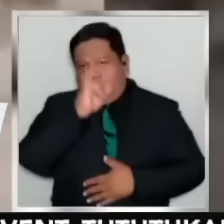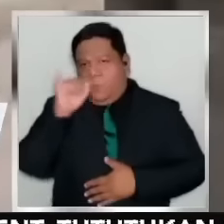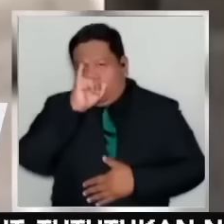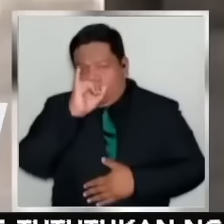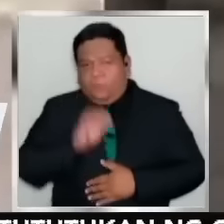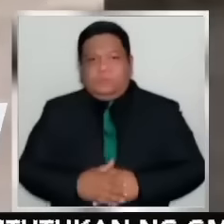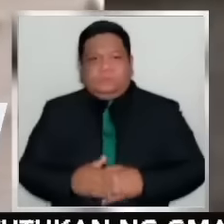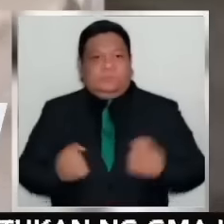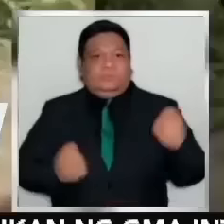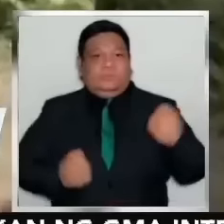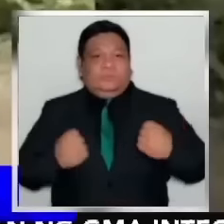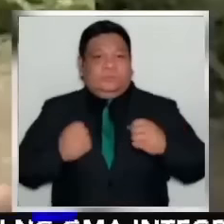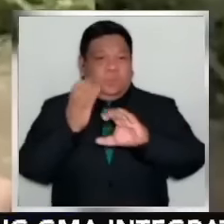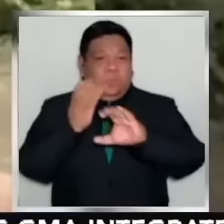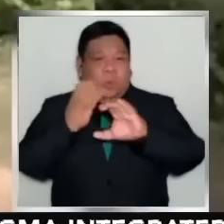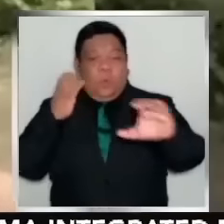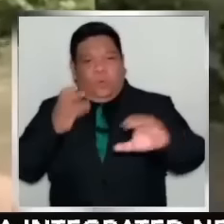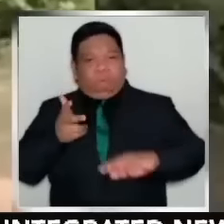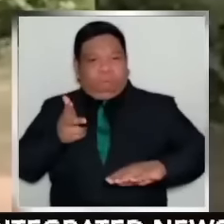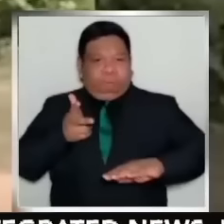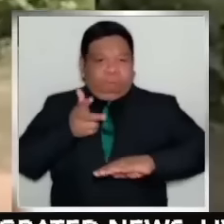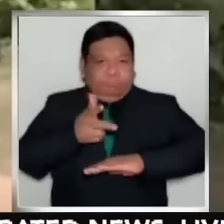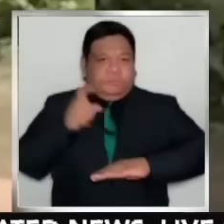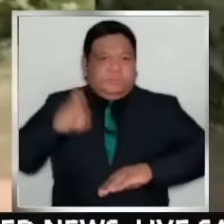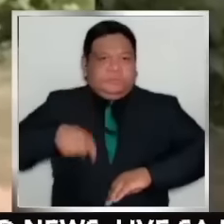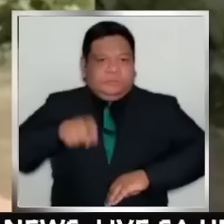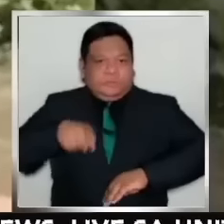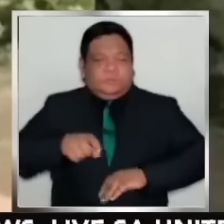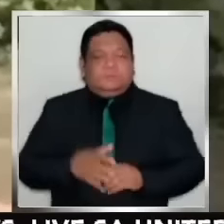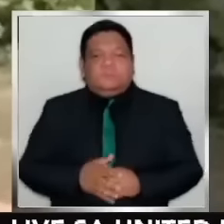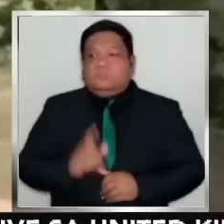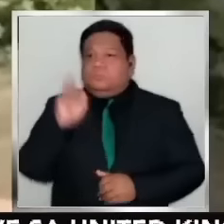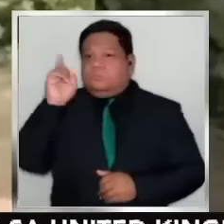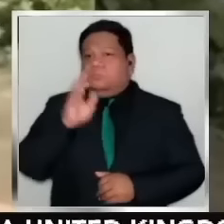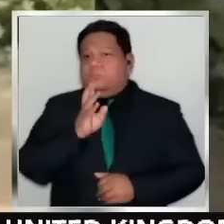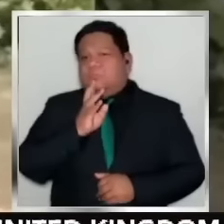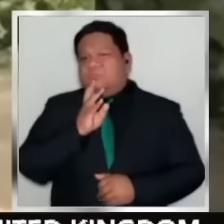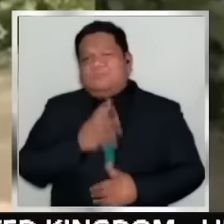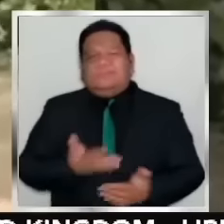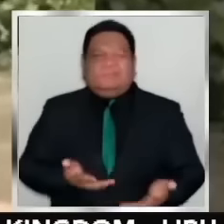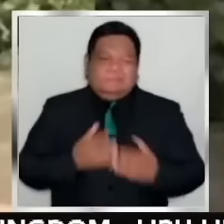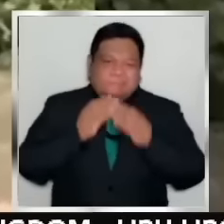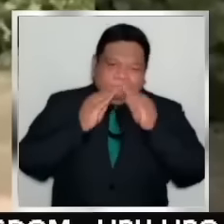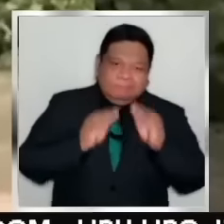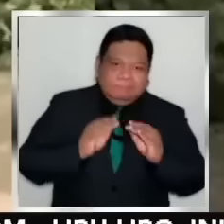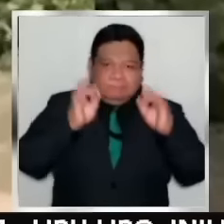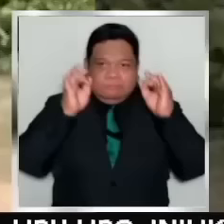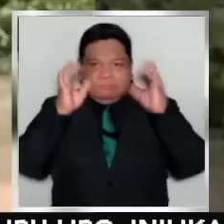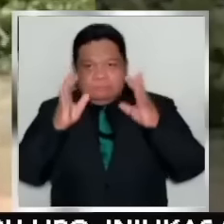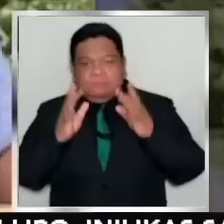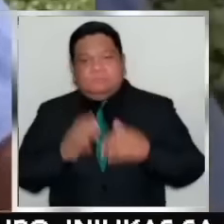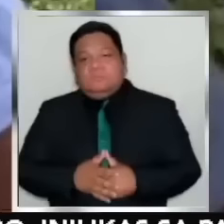karaniwang nakakadaan doon. Namangkot-mangkot ko na eh, parang way delikado sa pagtabo ko. Okay man kaya